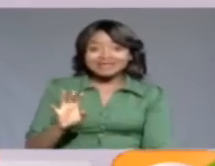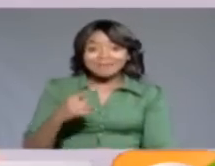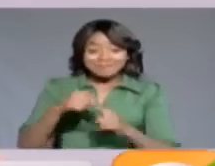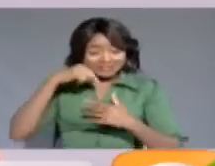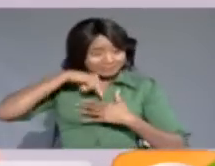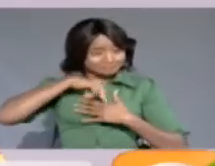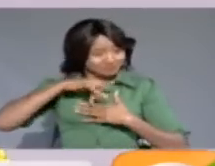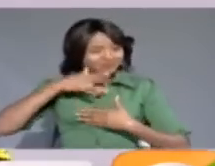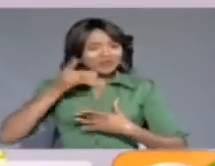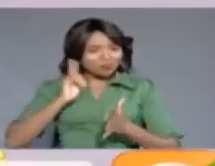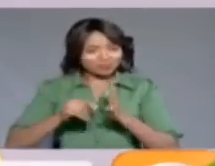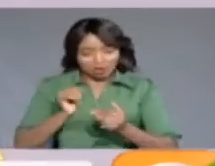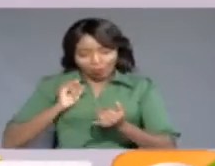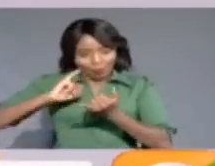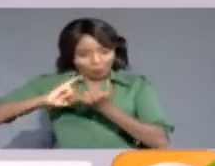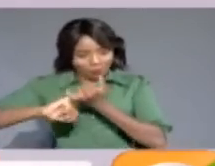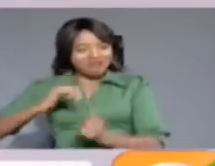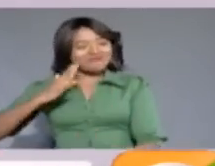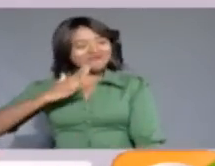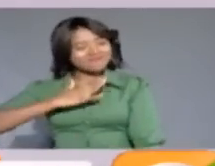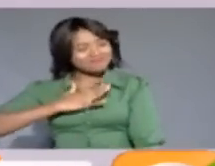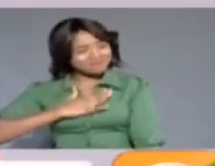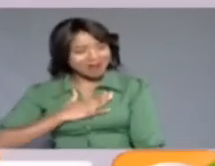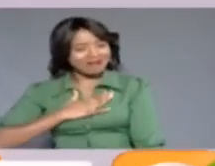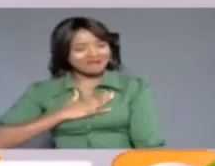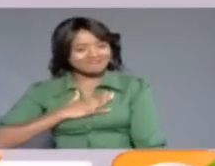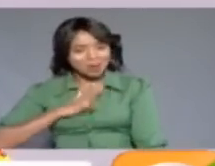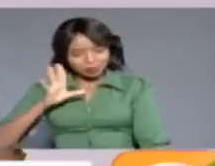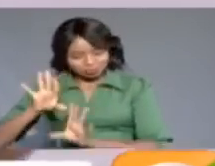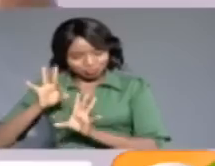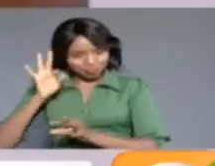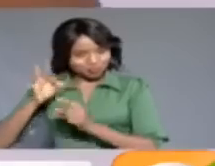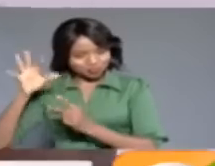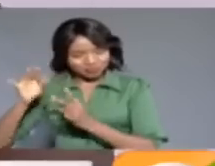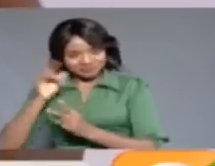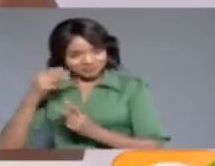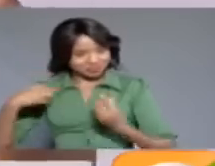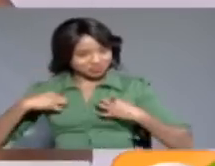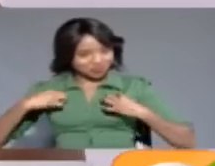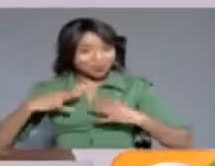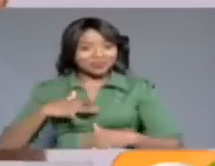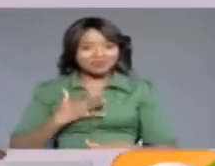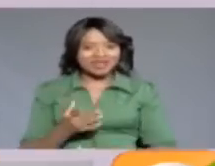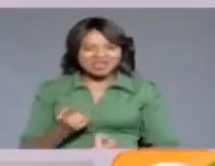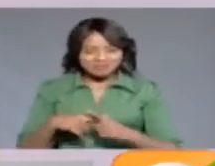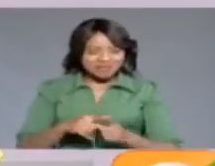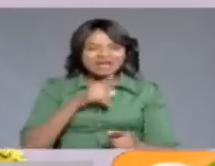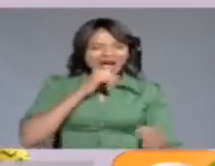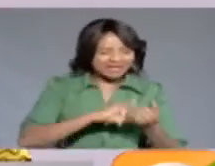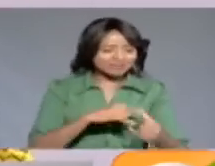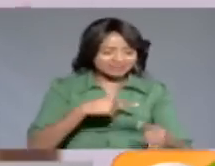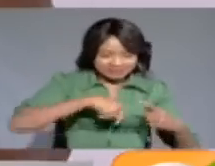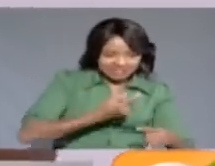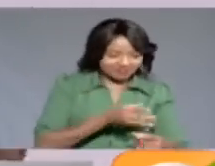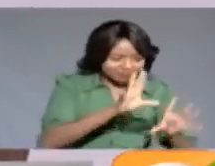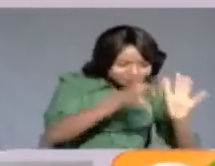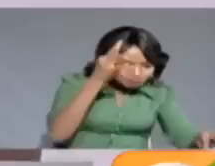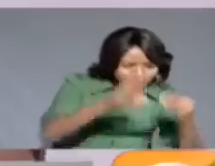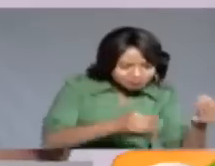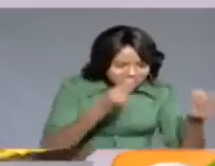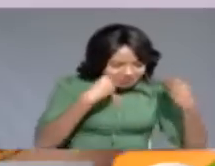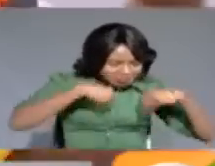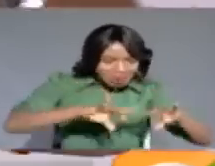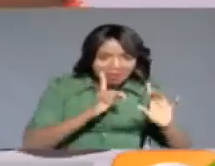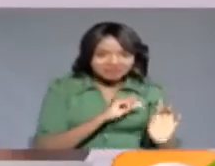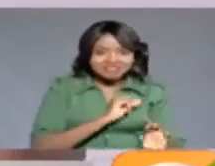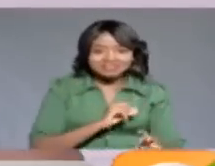yake anahisi si kupendeza, nilipendezeshwa. Unaona? Lakini kama amejiokotea ukotea akavaa, akaenda ambiwa pongezi